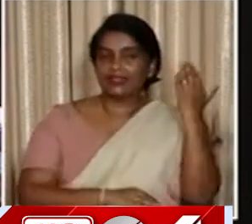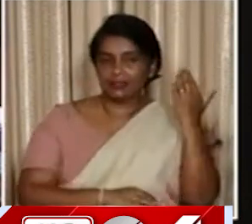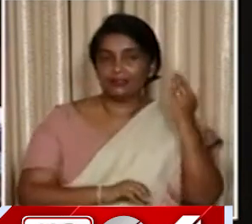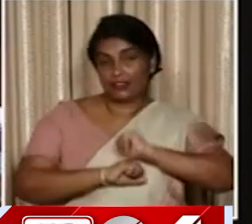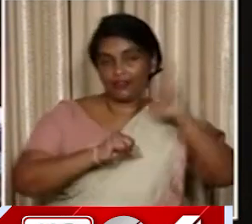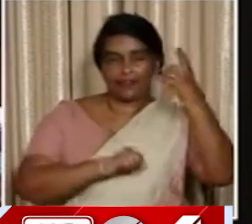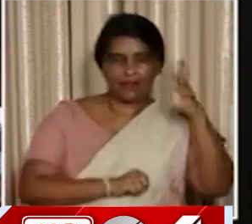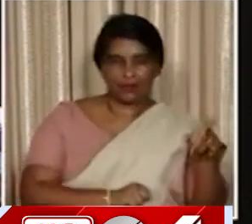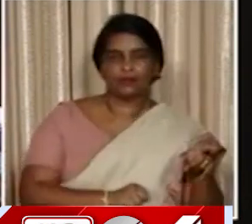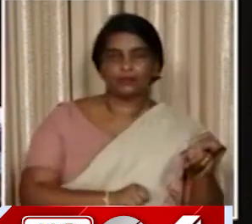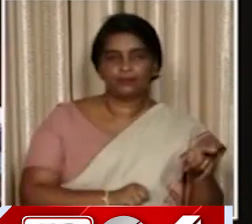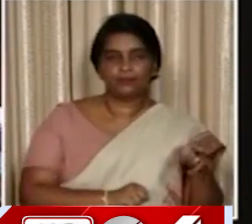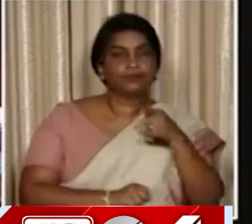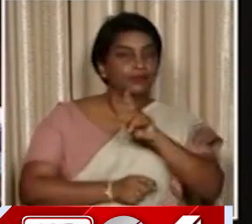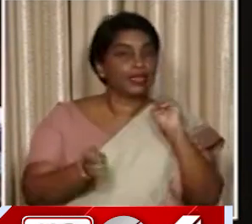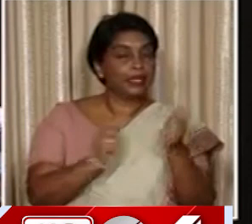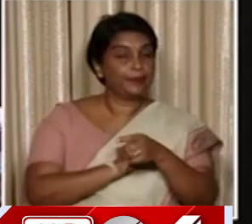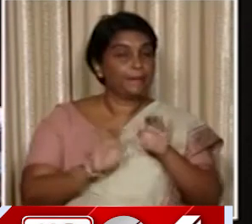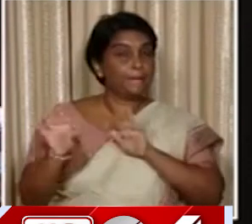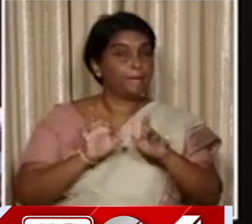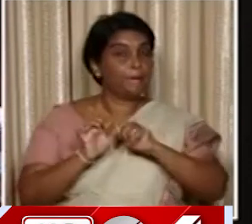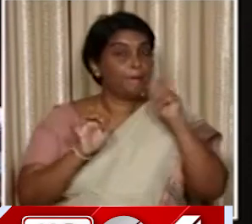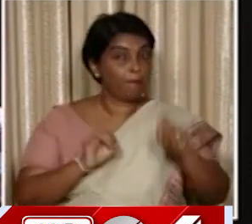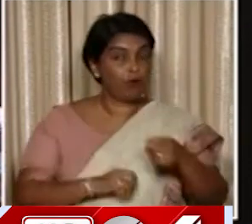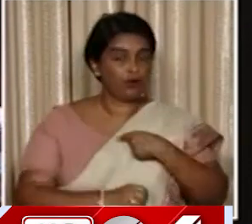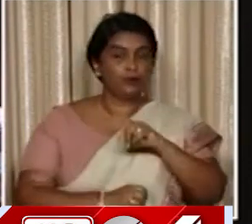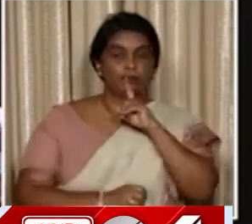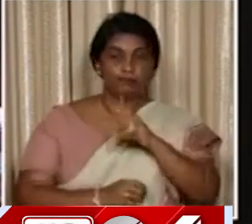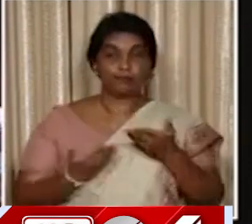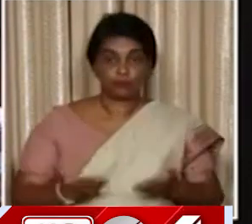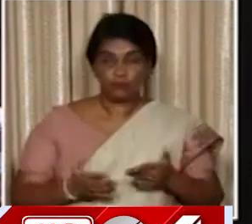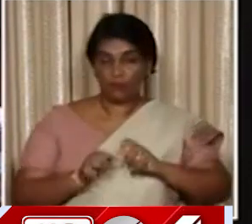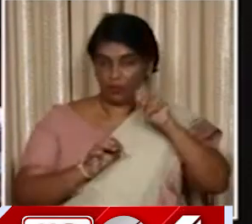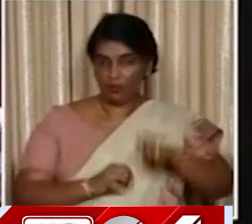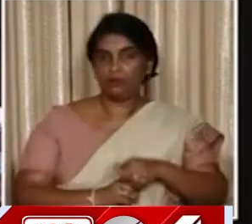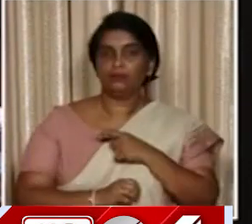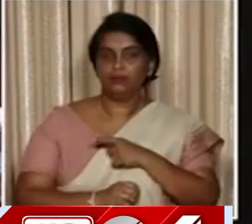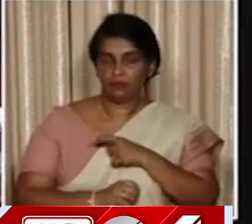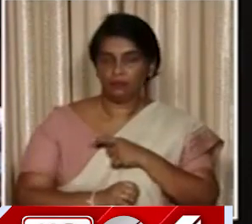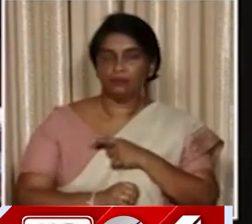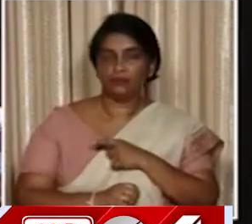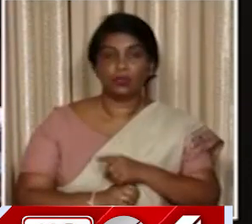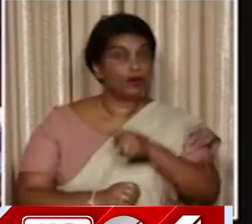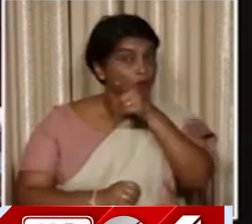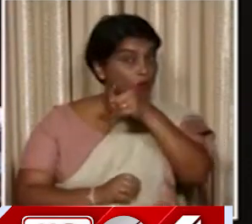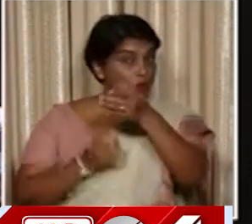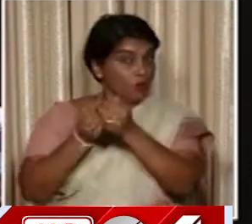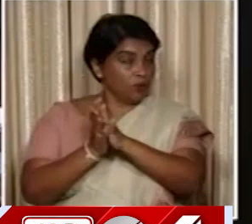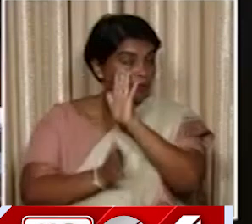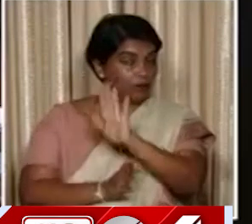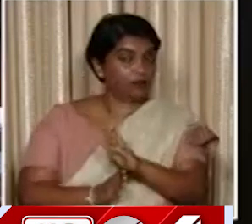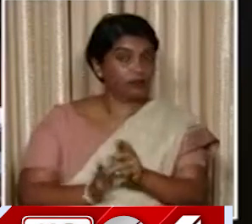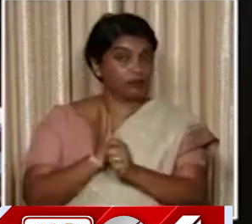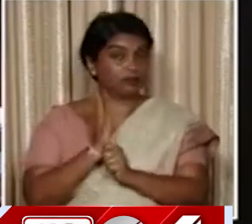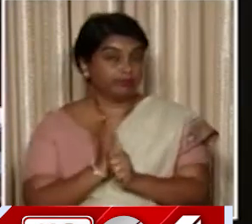yakni sa, make cricket pala ke mandal itu mama kian nak kata ini wartaman mandal itu. Ubo ubo ke, merah